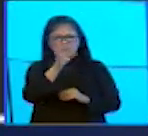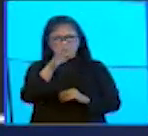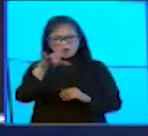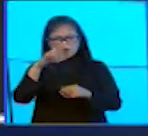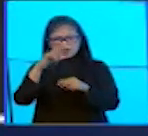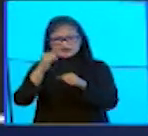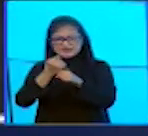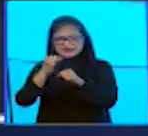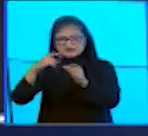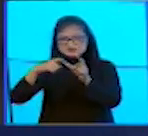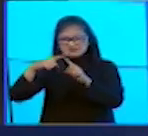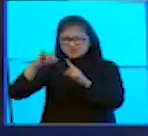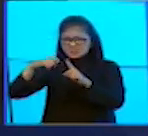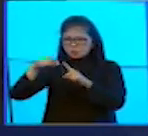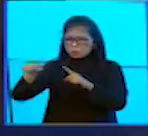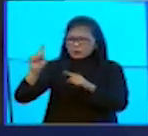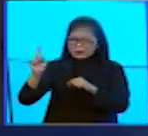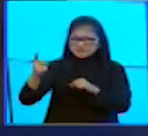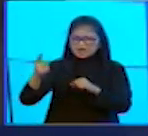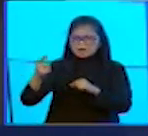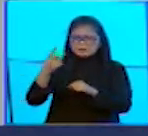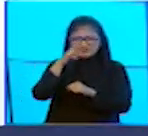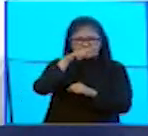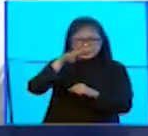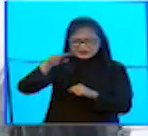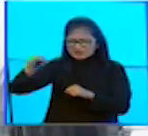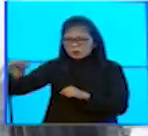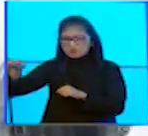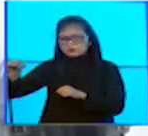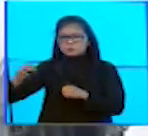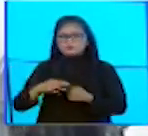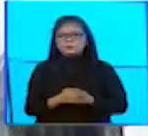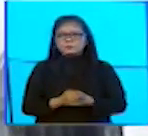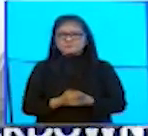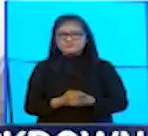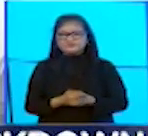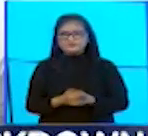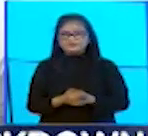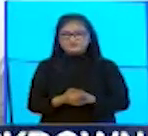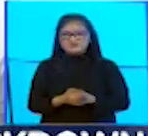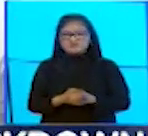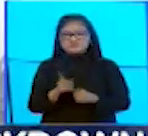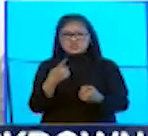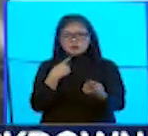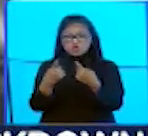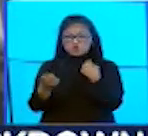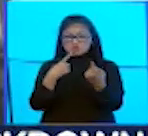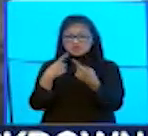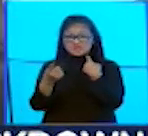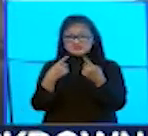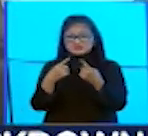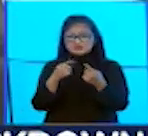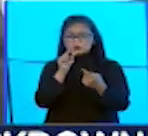betul-betul tidak bisa work from home, tapi tidak bisa bekerja juga. Jabar sendiri akan melakukan koordinasi dulu terkait rencana